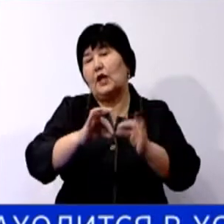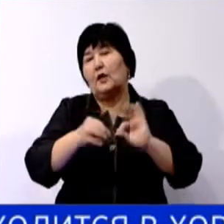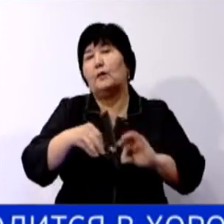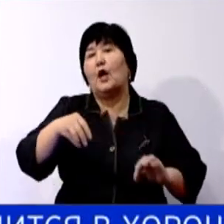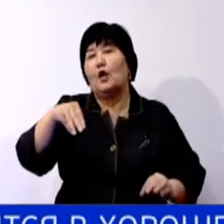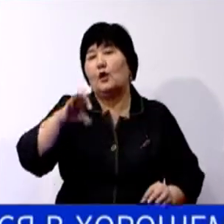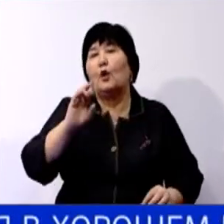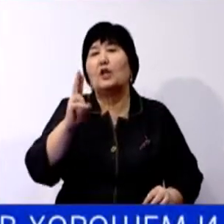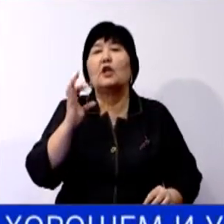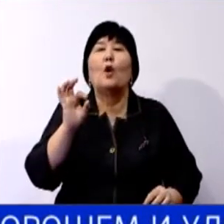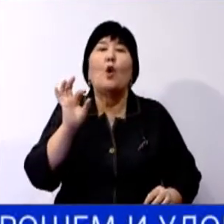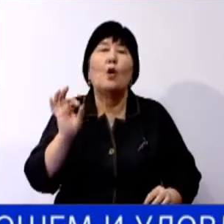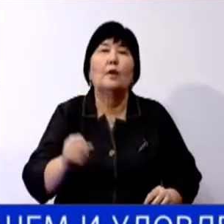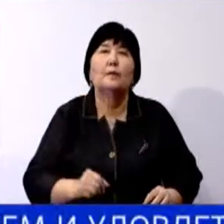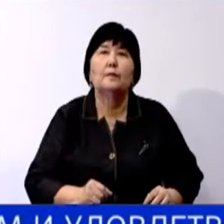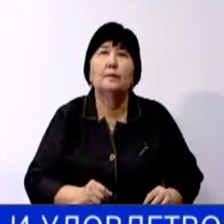токио